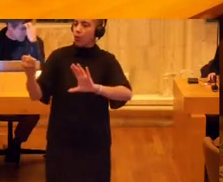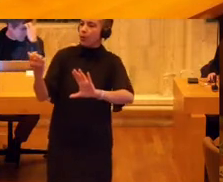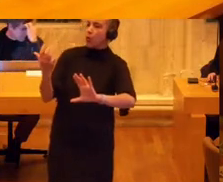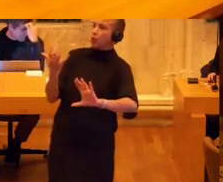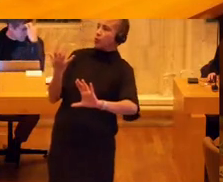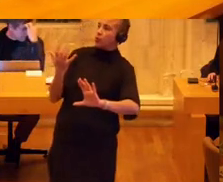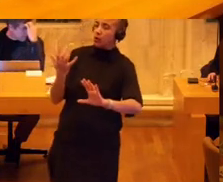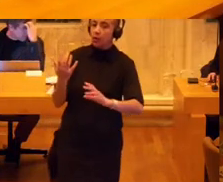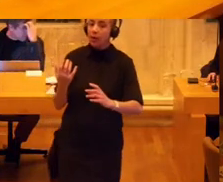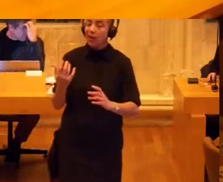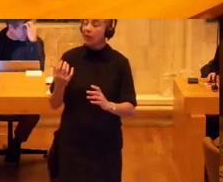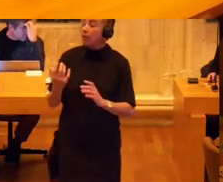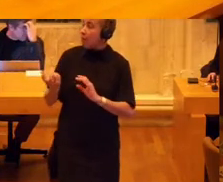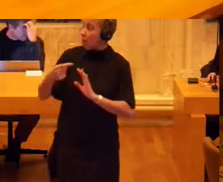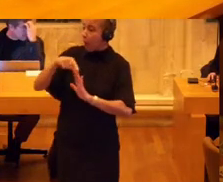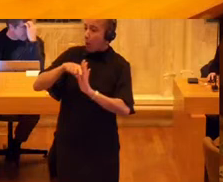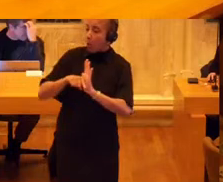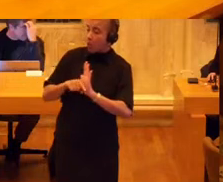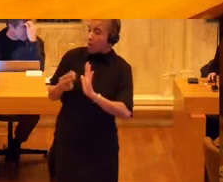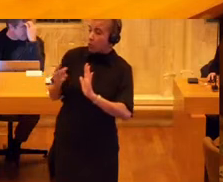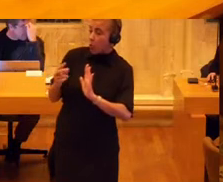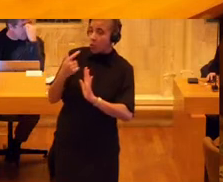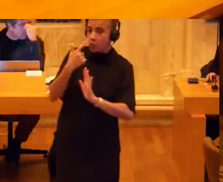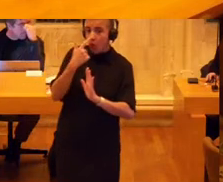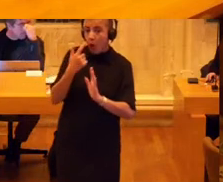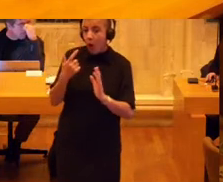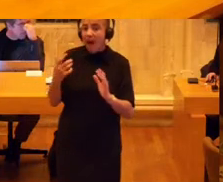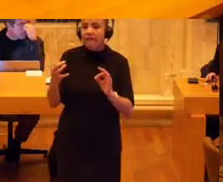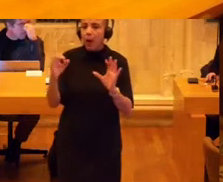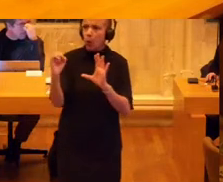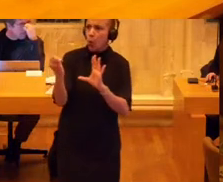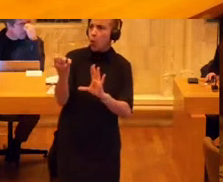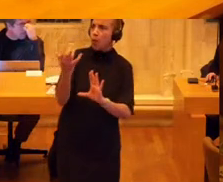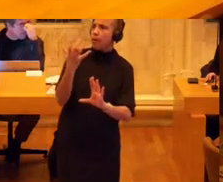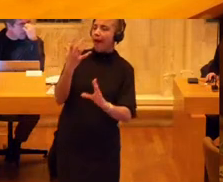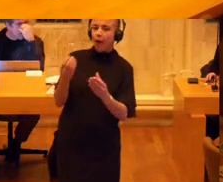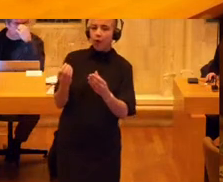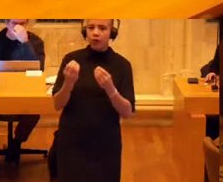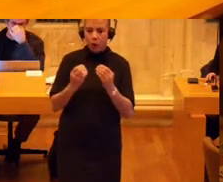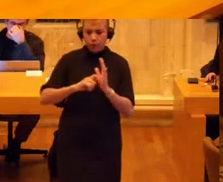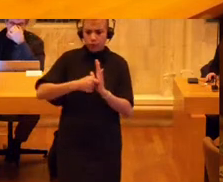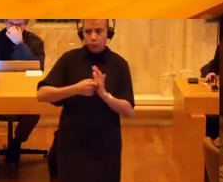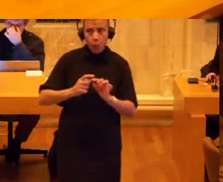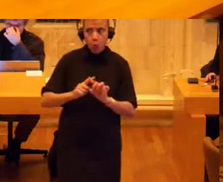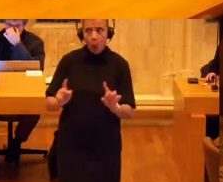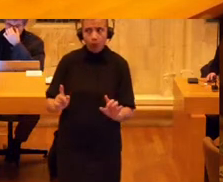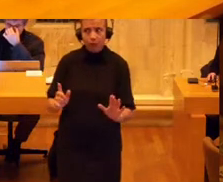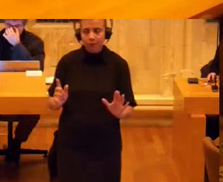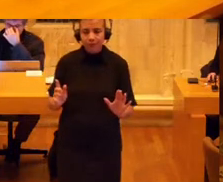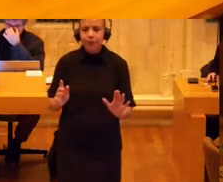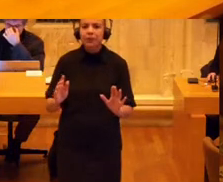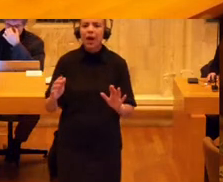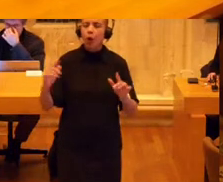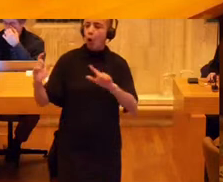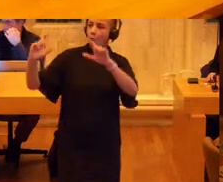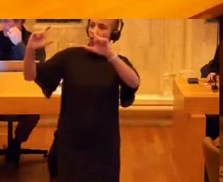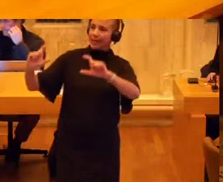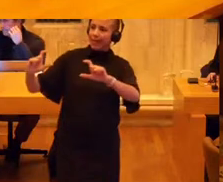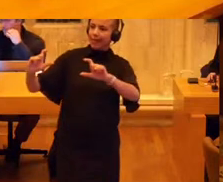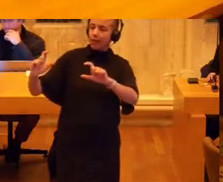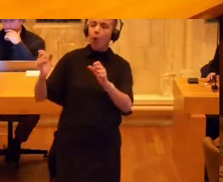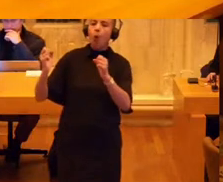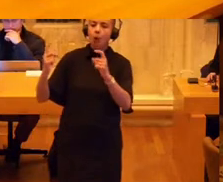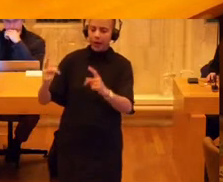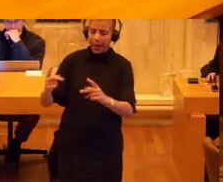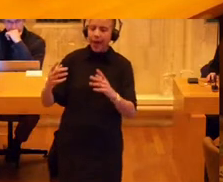un règlement qui n'est pas très restrictif, c'est le moins qu'on puisse dire. Concernant les enseignes, il est prévu donc une extinction de 1h à